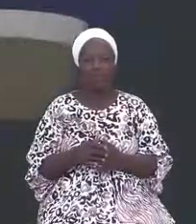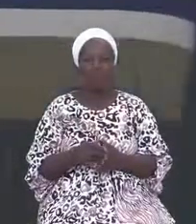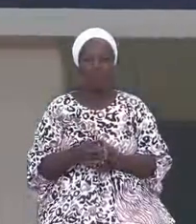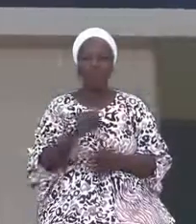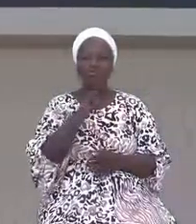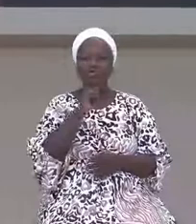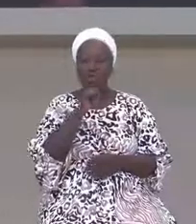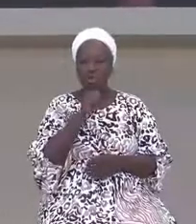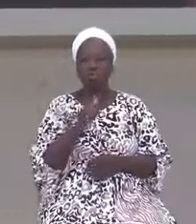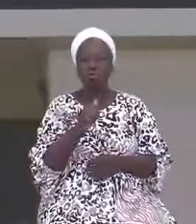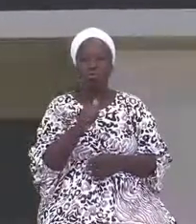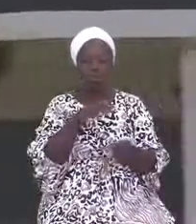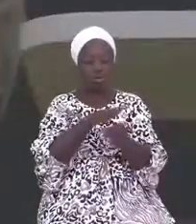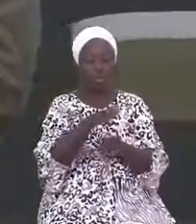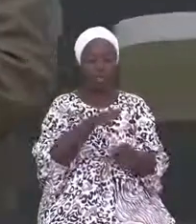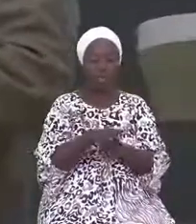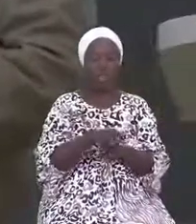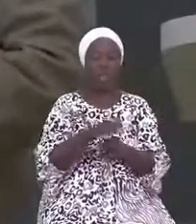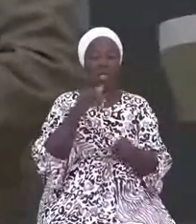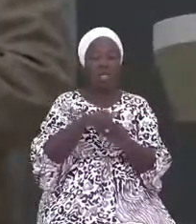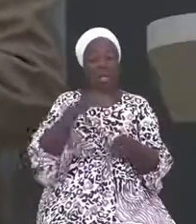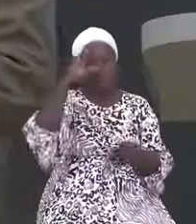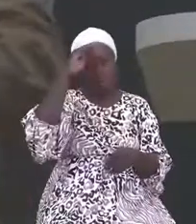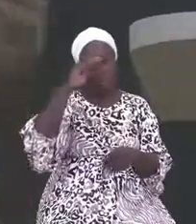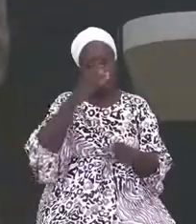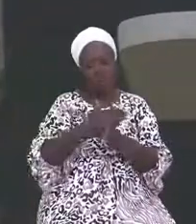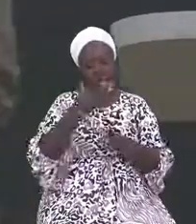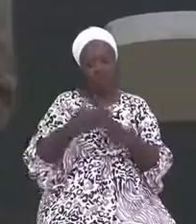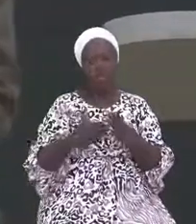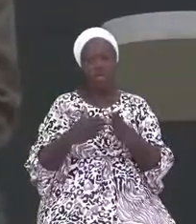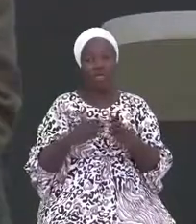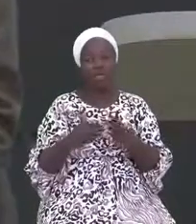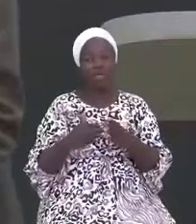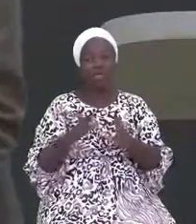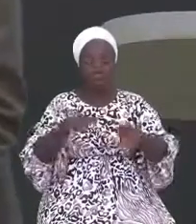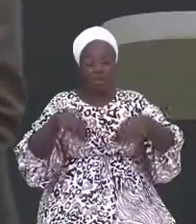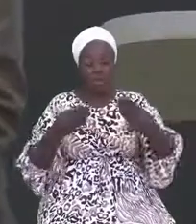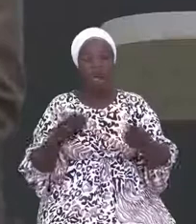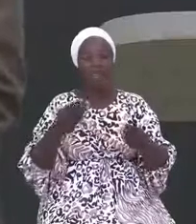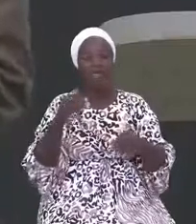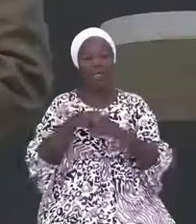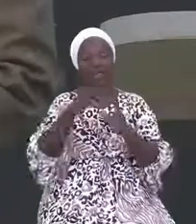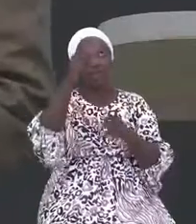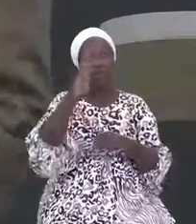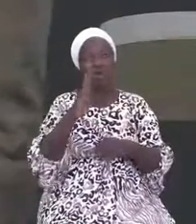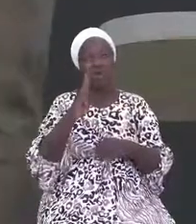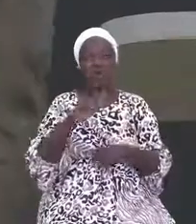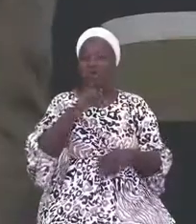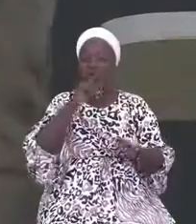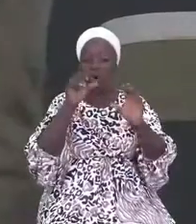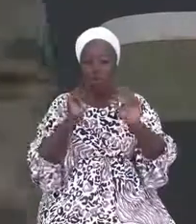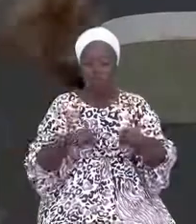L'insuffisance de l'homme. La provision totale de Dieu. L'impossibilité en l'homme,